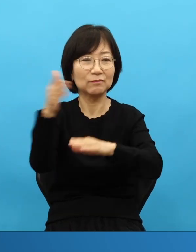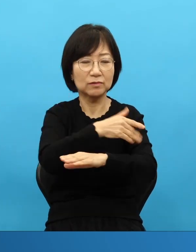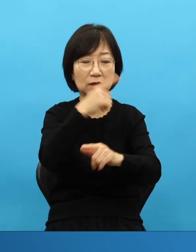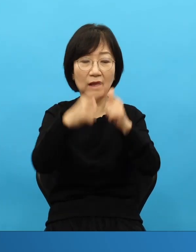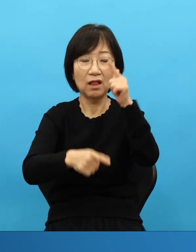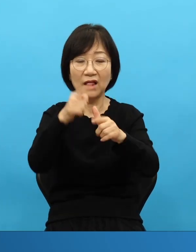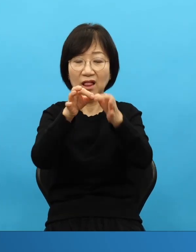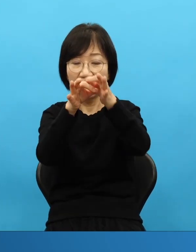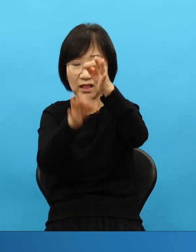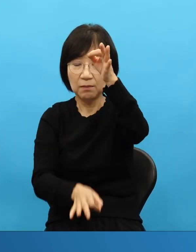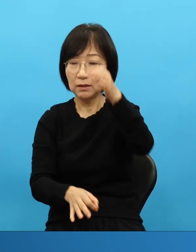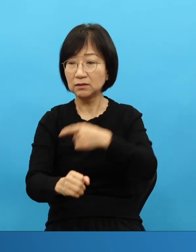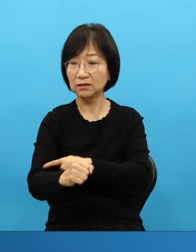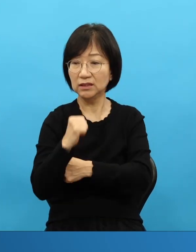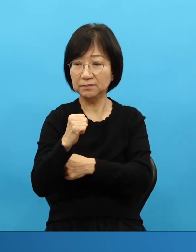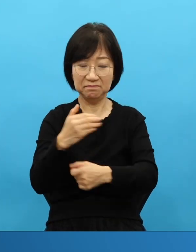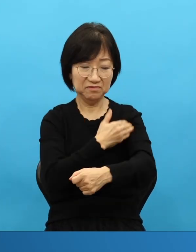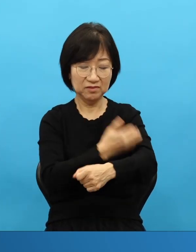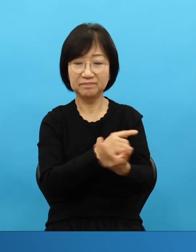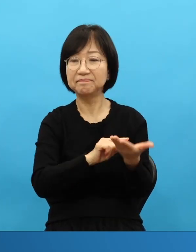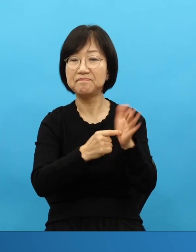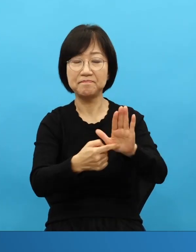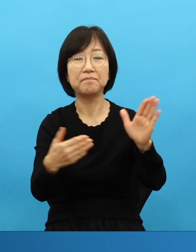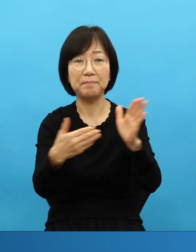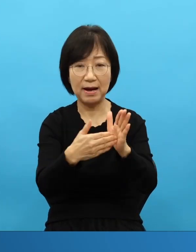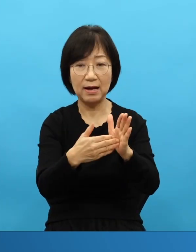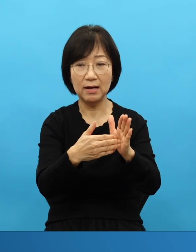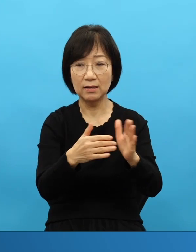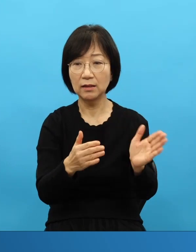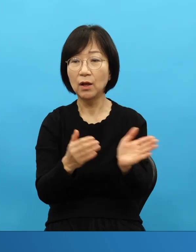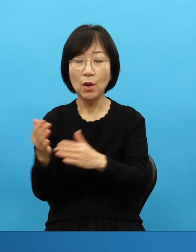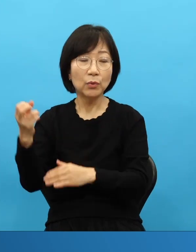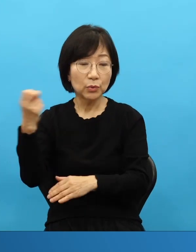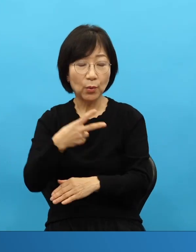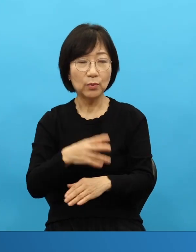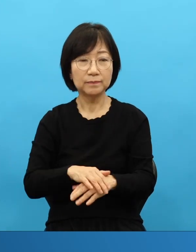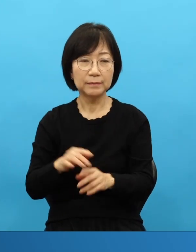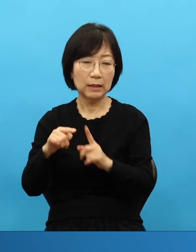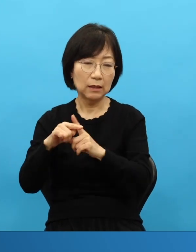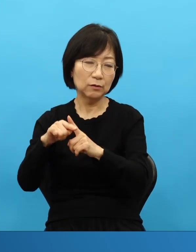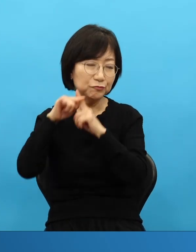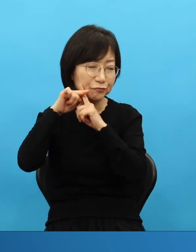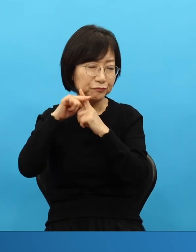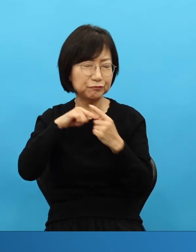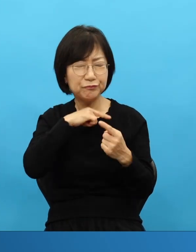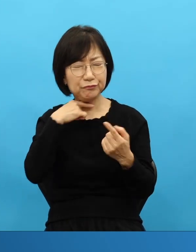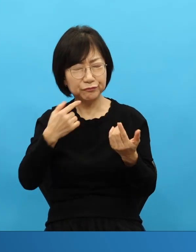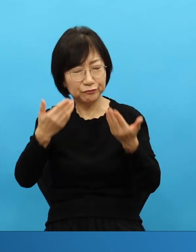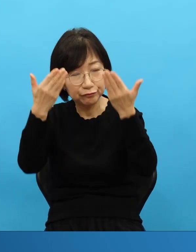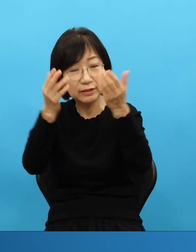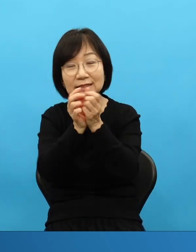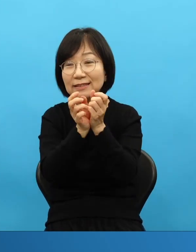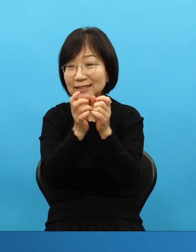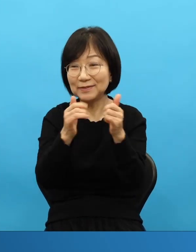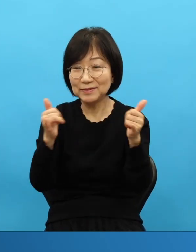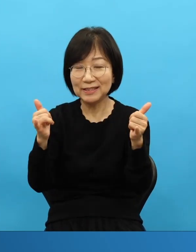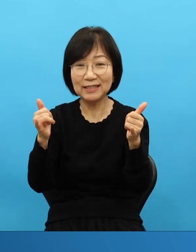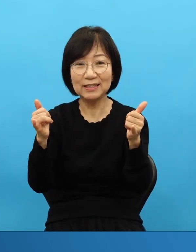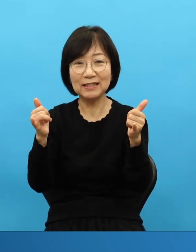revealed through his 그 staff. 순교한 사람들이 뭐 내가 듣고 이런 게 아니란 말이에요. And the people who were martyred, 뭐죠? what was